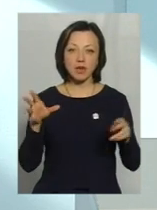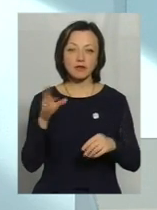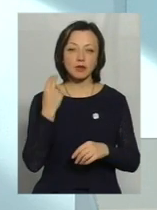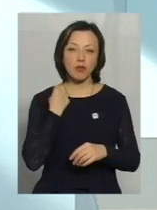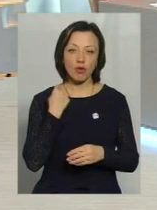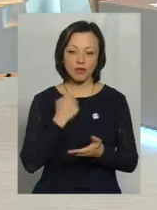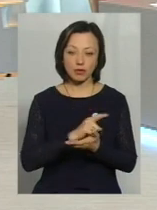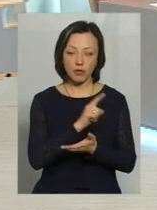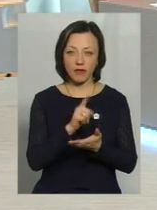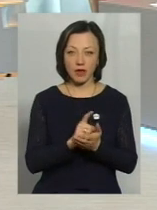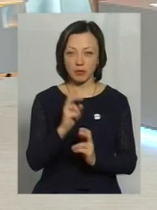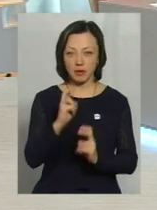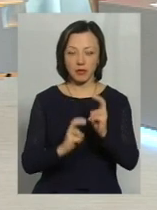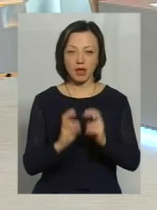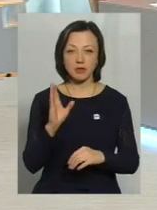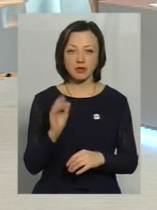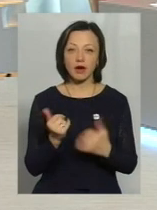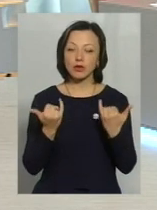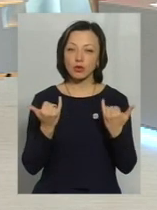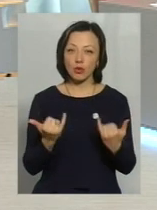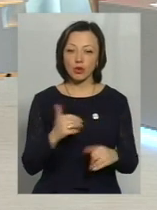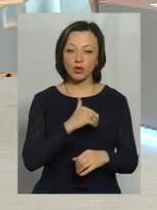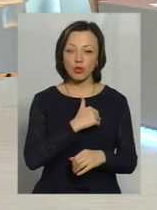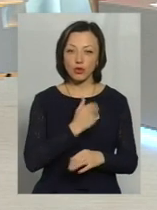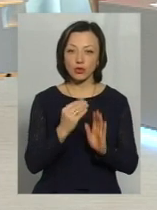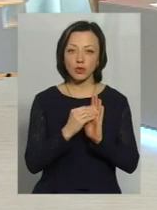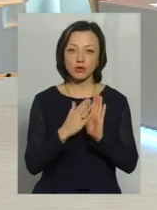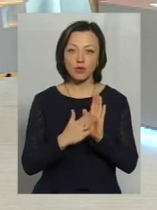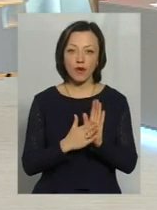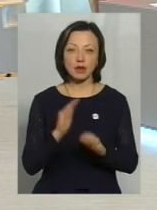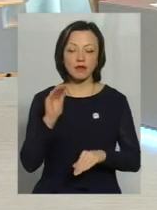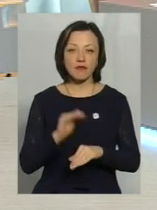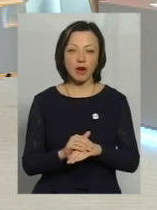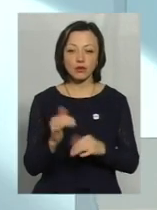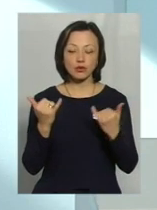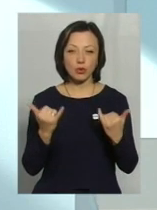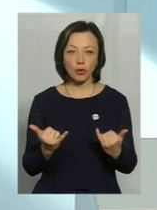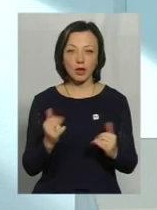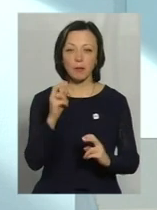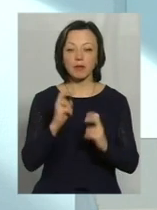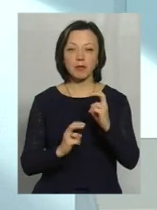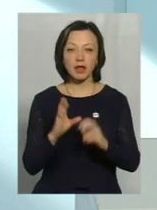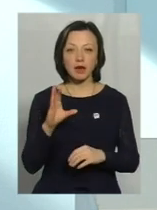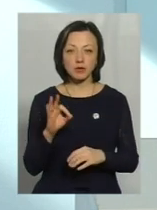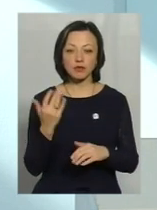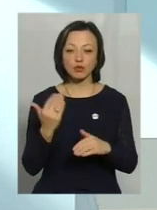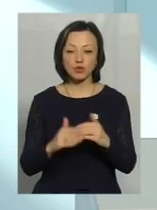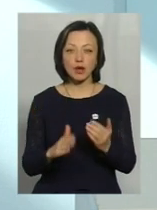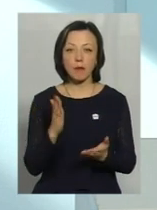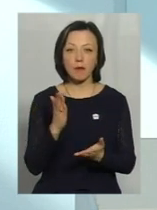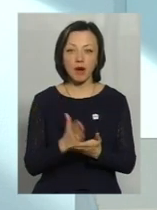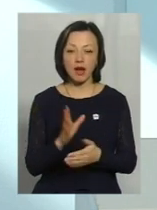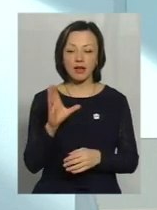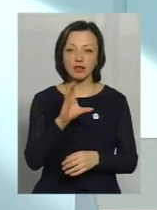боргові зобов'язання підприємства. Сьогодні я хочу констатувати той факт, що сьогодні підприємство вже має